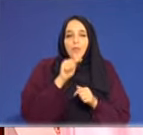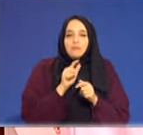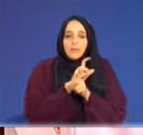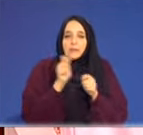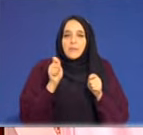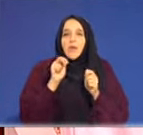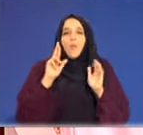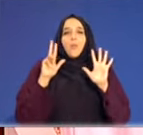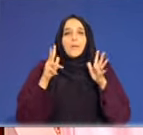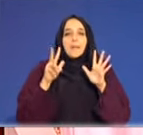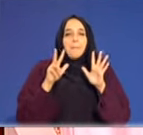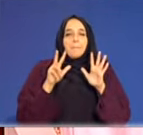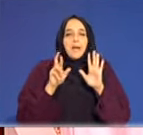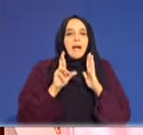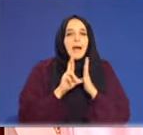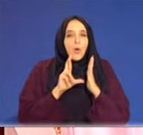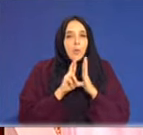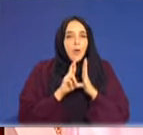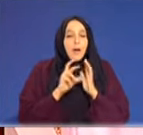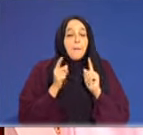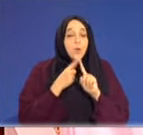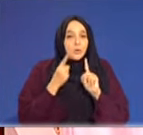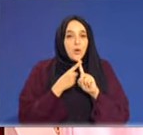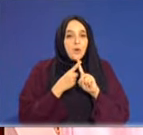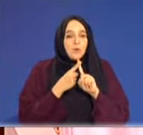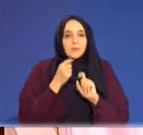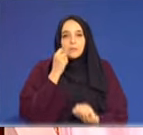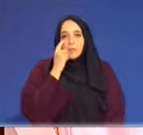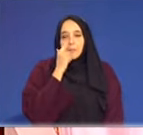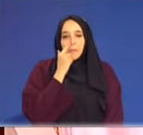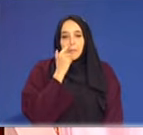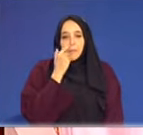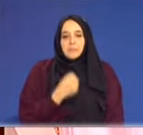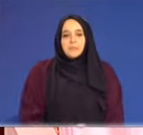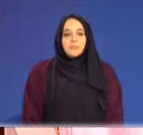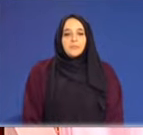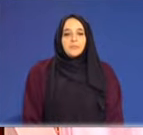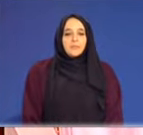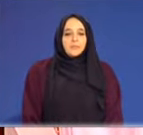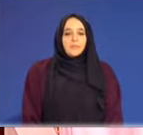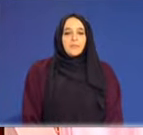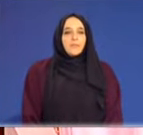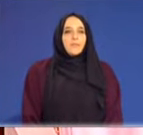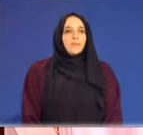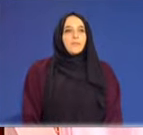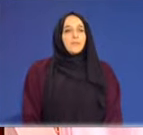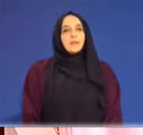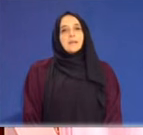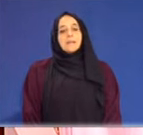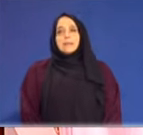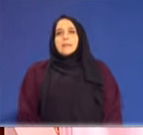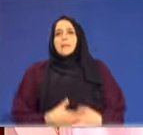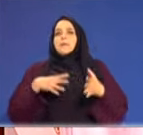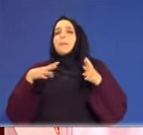هذه القاعدة الذهبية المهمة في عملية الصلح. نعم. من